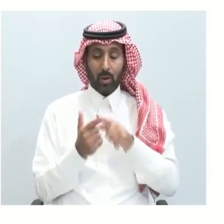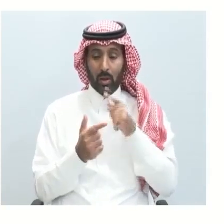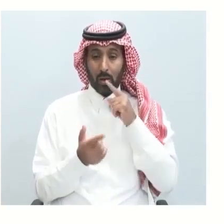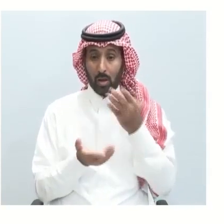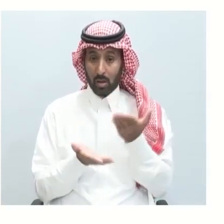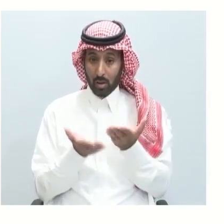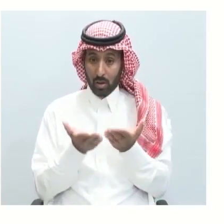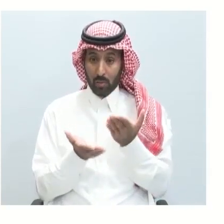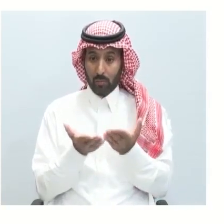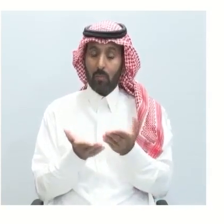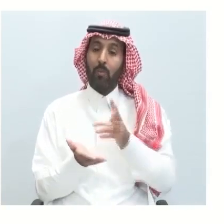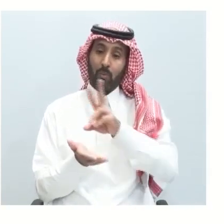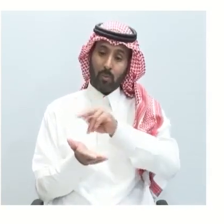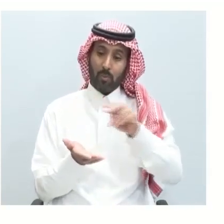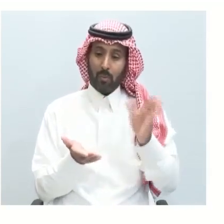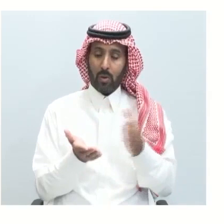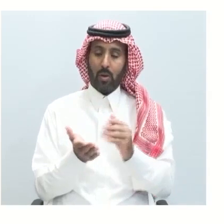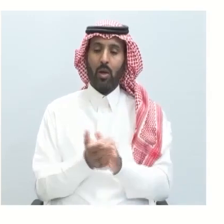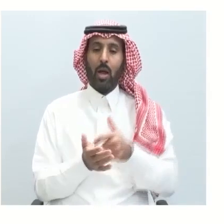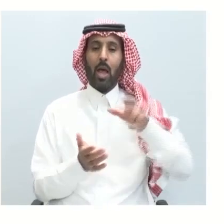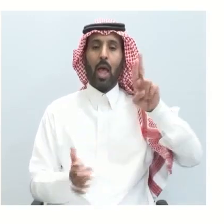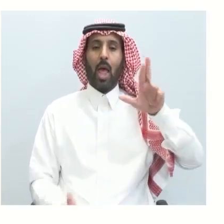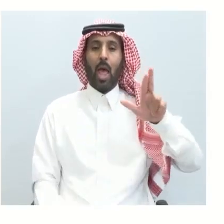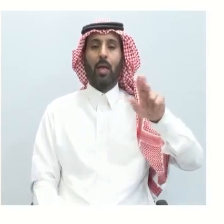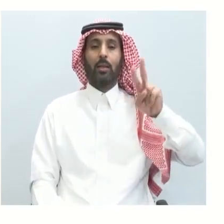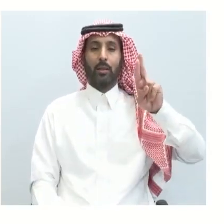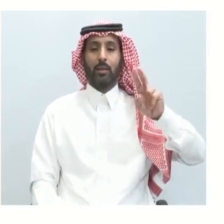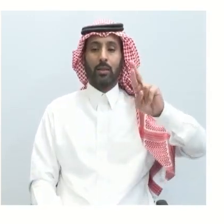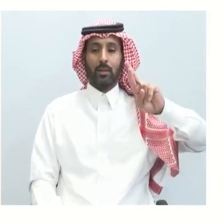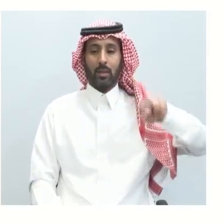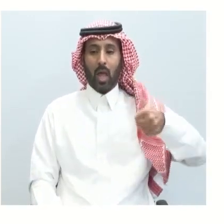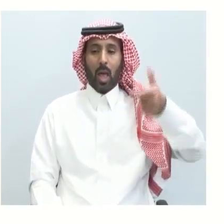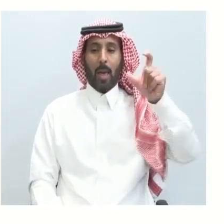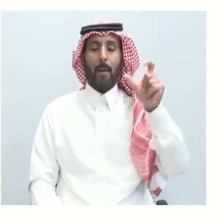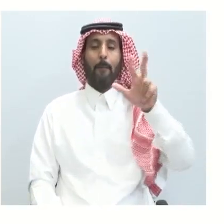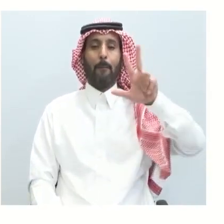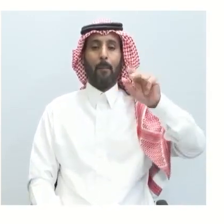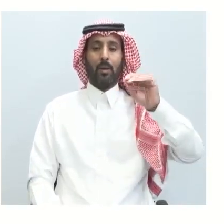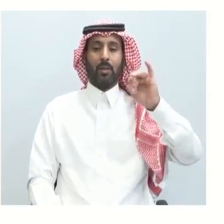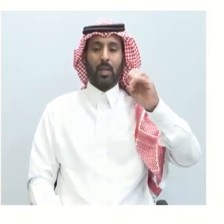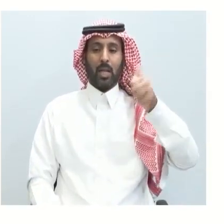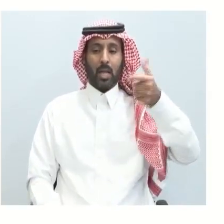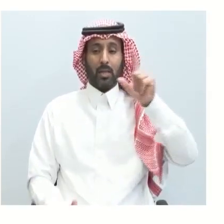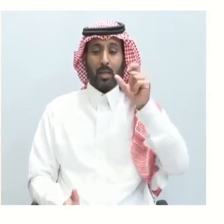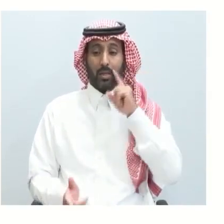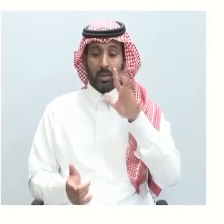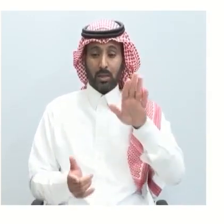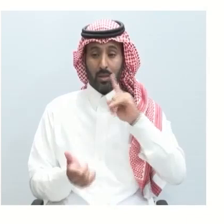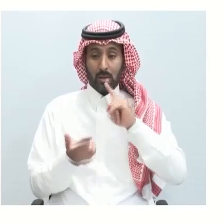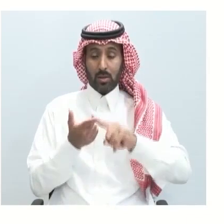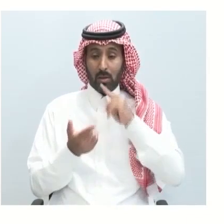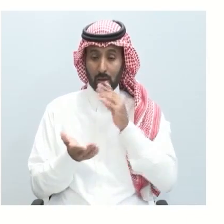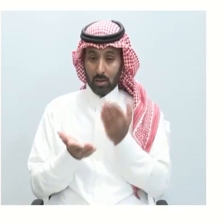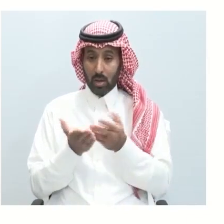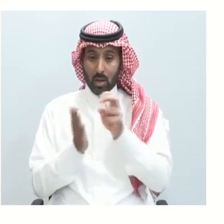الاتزان المتجانس قانون الاتزان لنقوم الان بمراجعه بسيطه للدرس الماضي قانون الاتزان